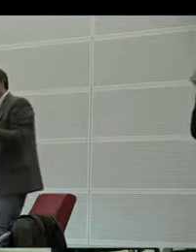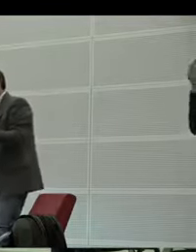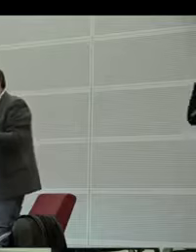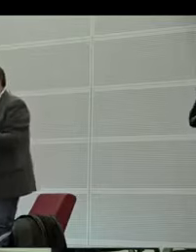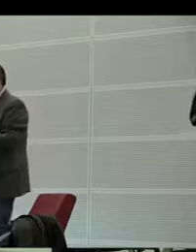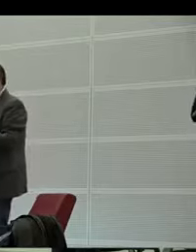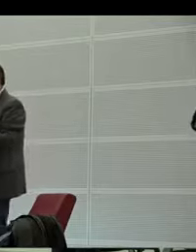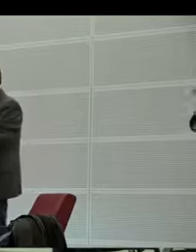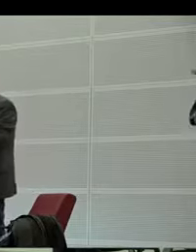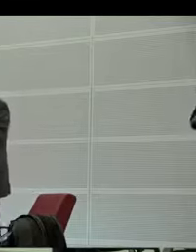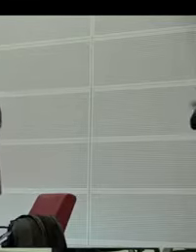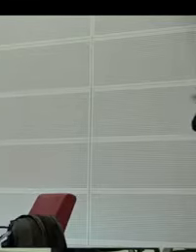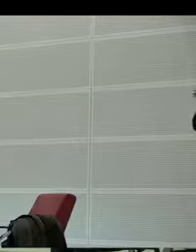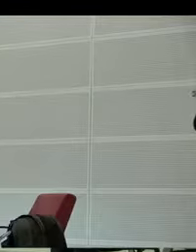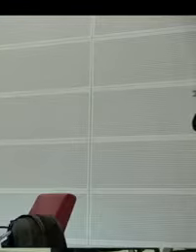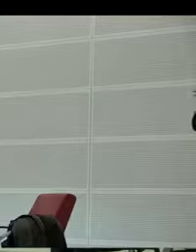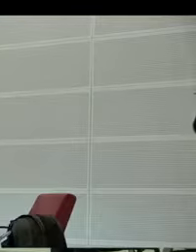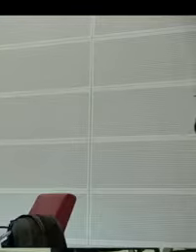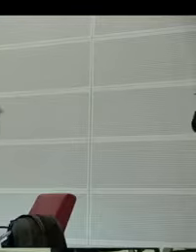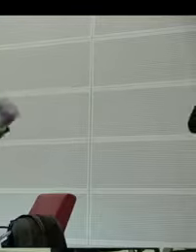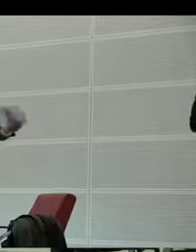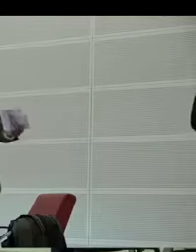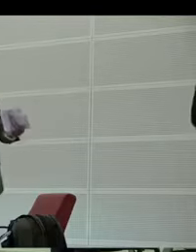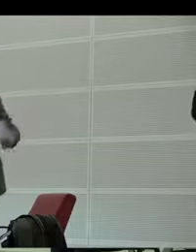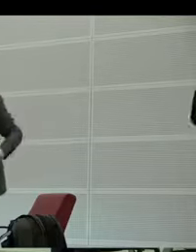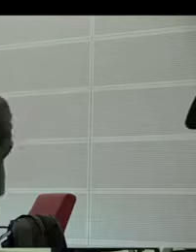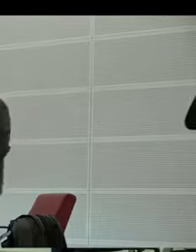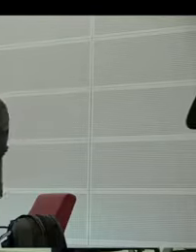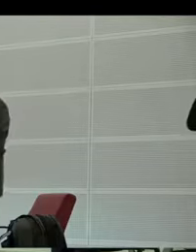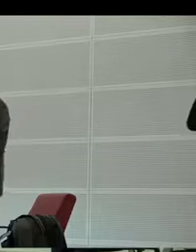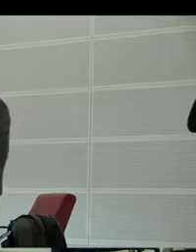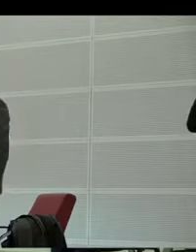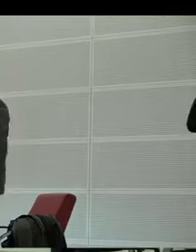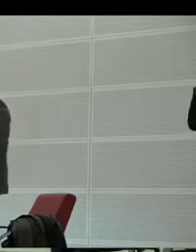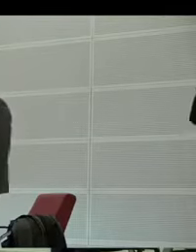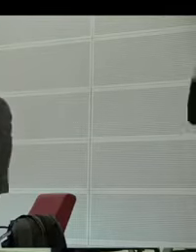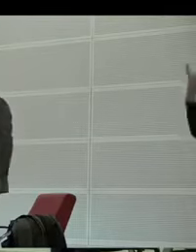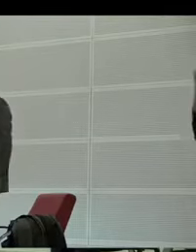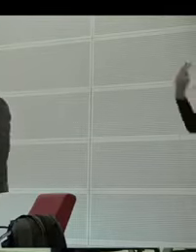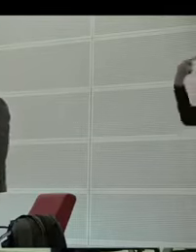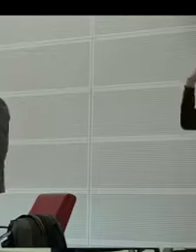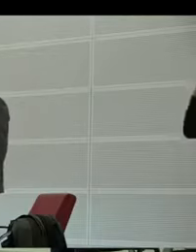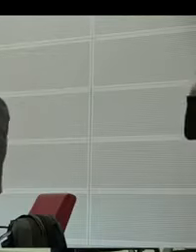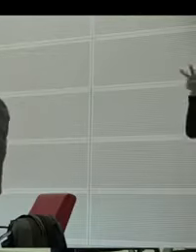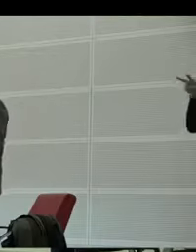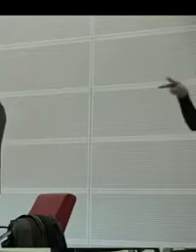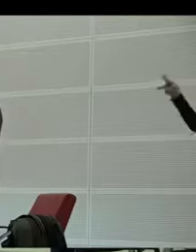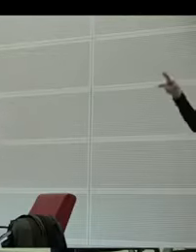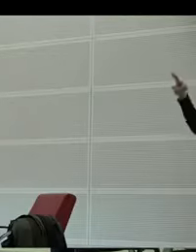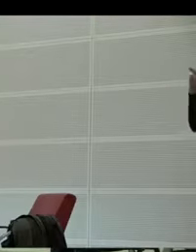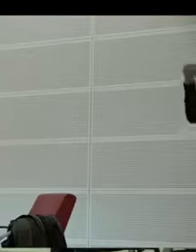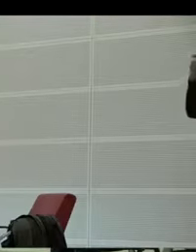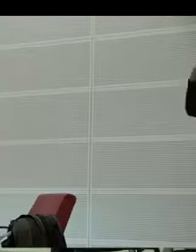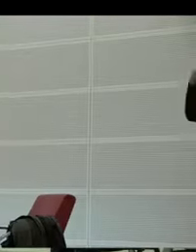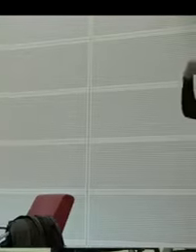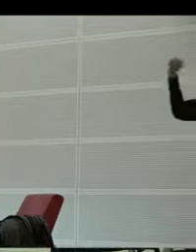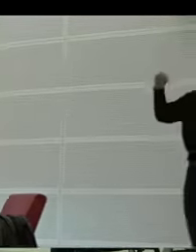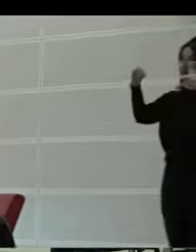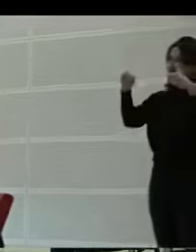in disabilità sensoriali Comunico, che come state vedendo tradurrà con la lingua dei segni questo